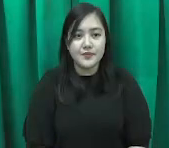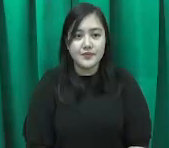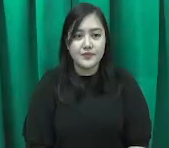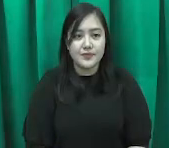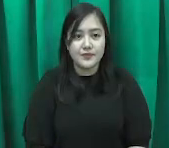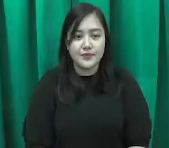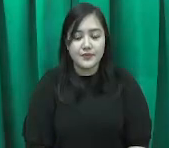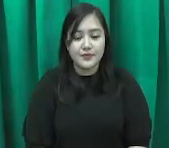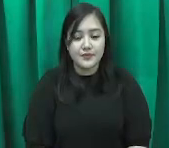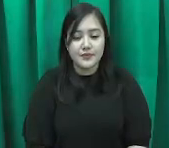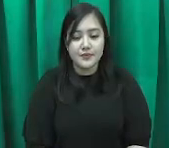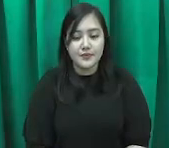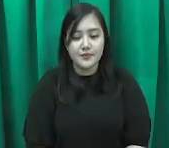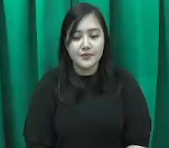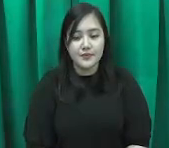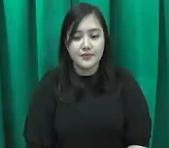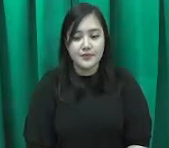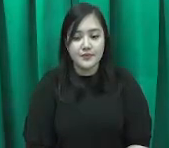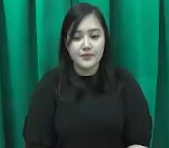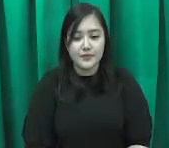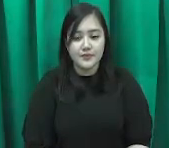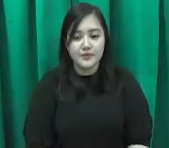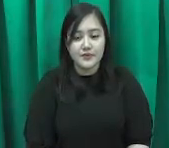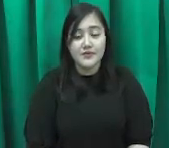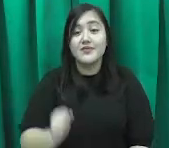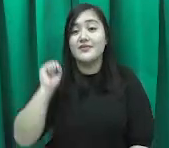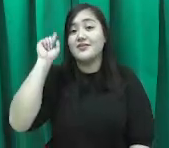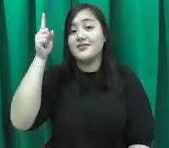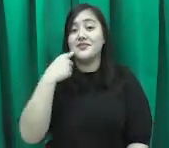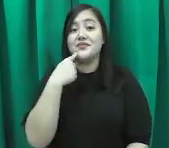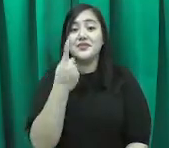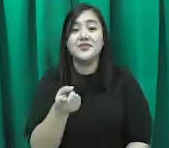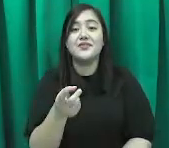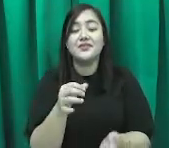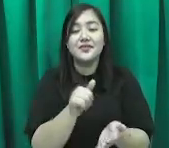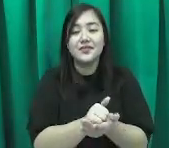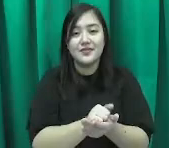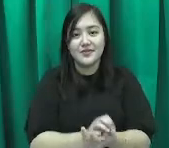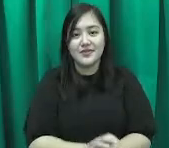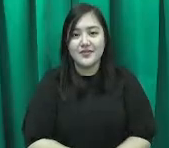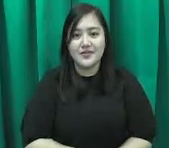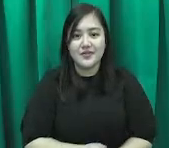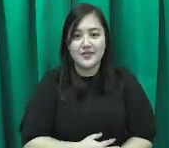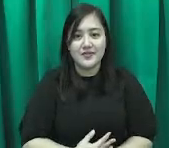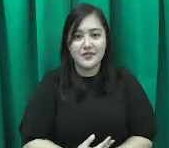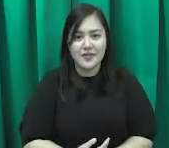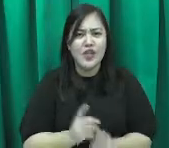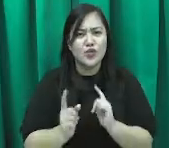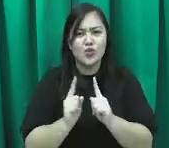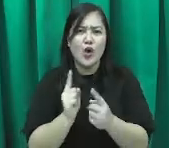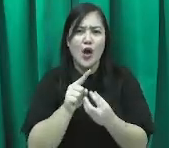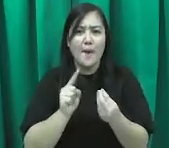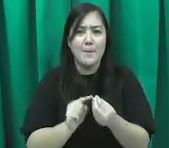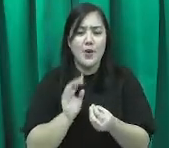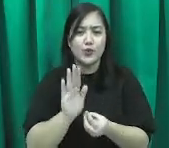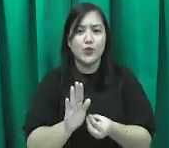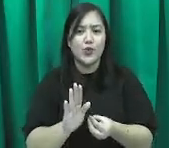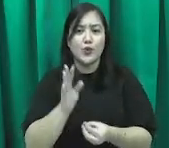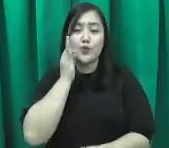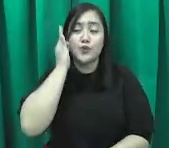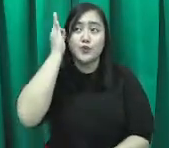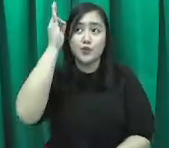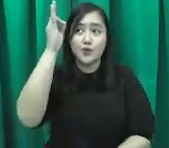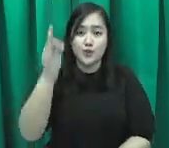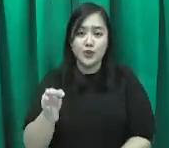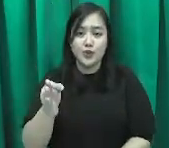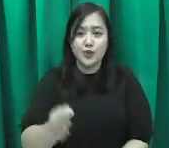kayo, huwag naman masyadong pakyut na lang kayo lagi ng pakyut. Pag-usapan nyo rin kung ano yung future ninyo at kung ano yung gusto nyong gawin.